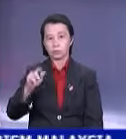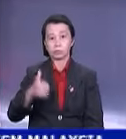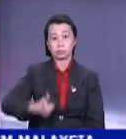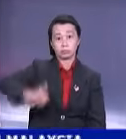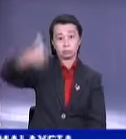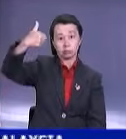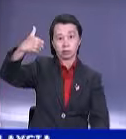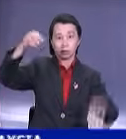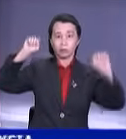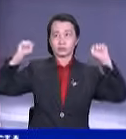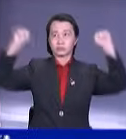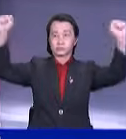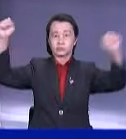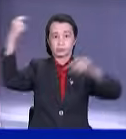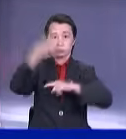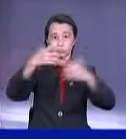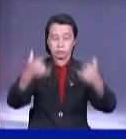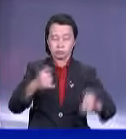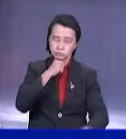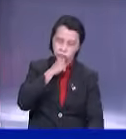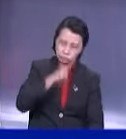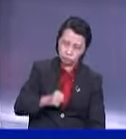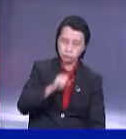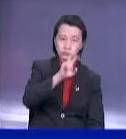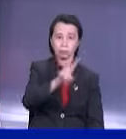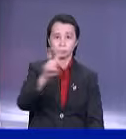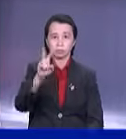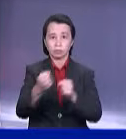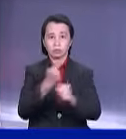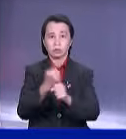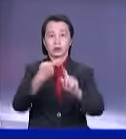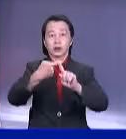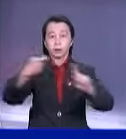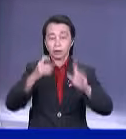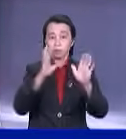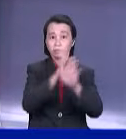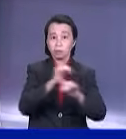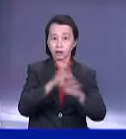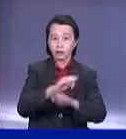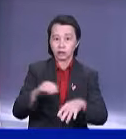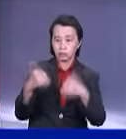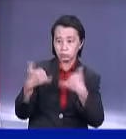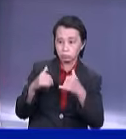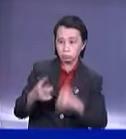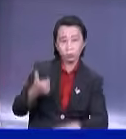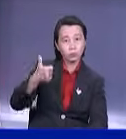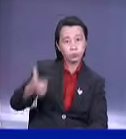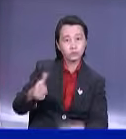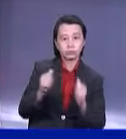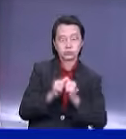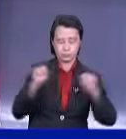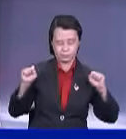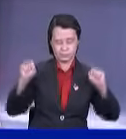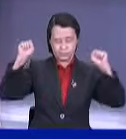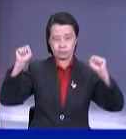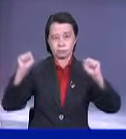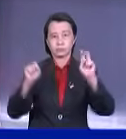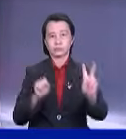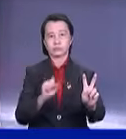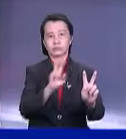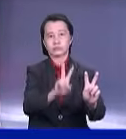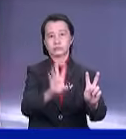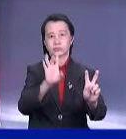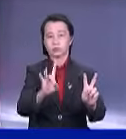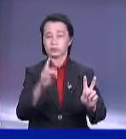acara powerlifting hari ini atlet berisi DVD tahun itu dari Sarawak beraksi Cemerlang dengan melakukan angkatan seberat